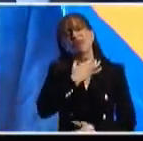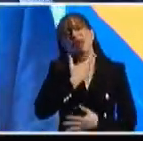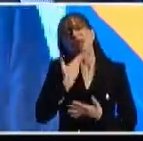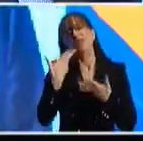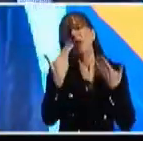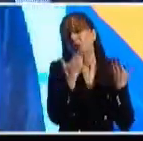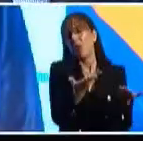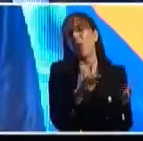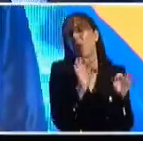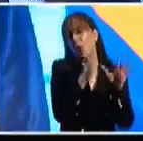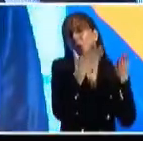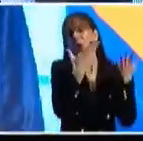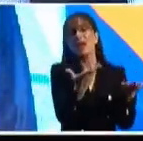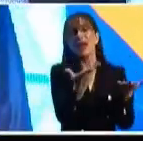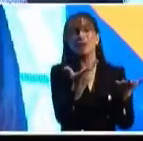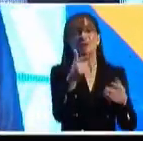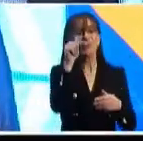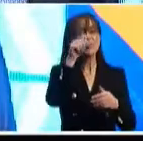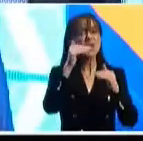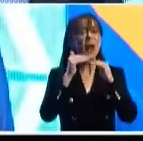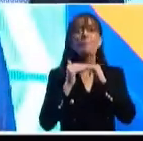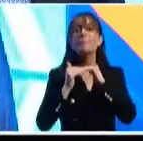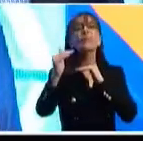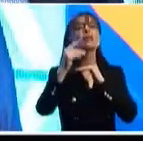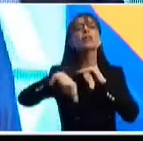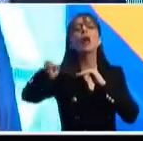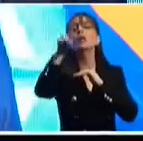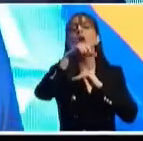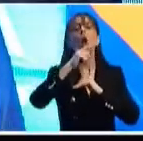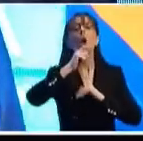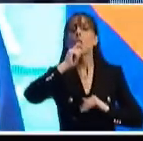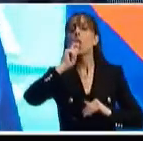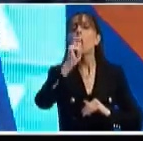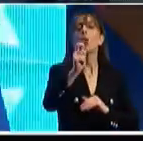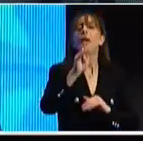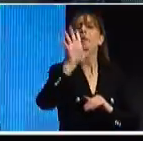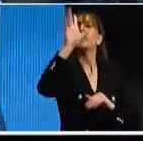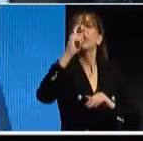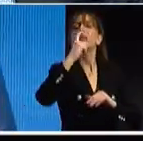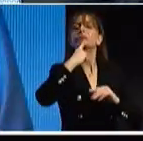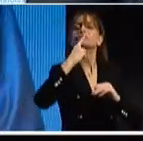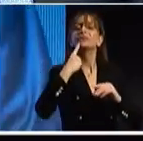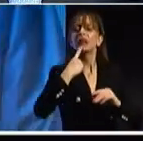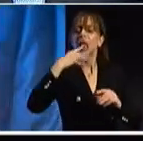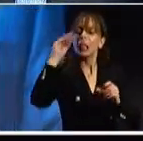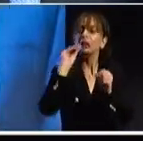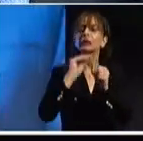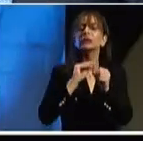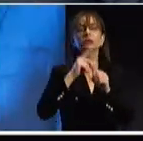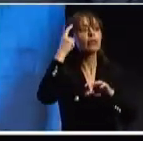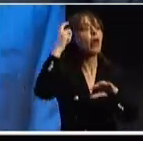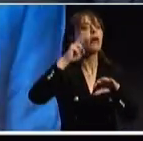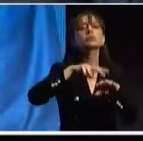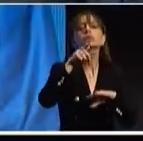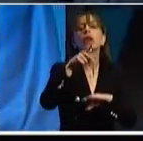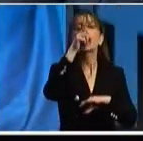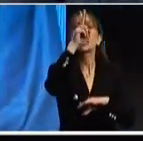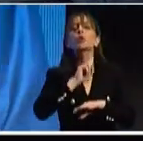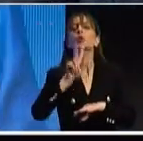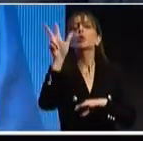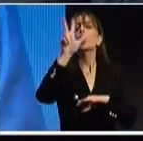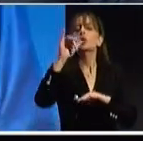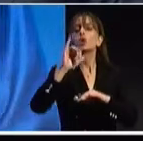bunlar milletimize ne söz verdiler? 5 yılda hatırlayın 230